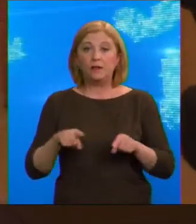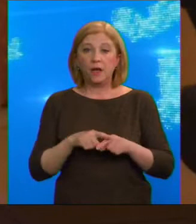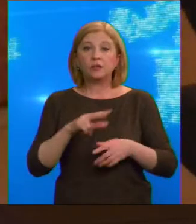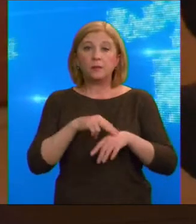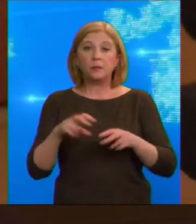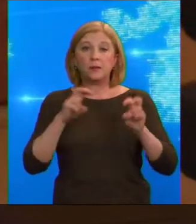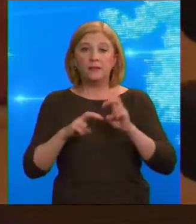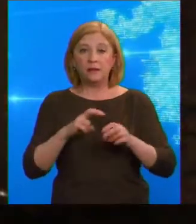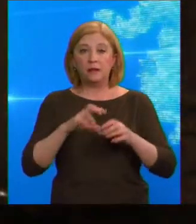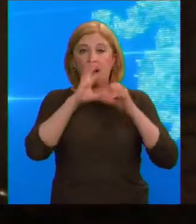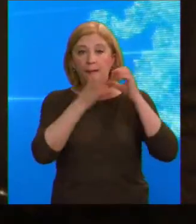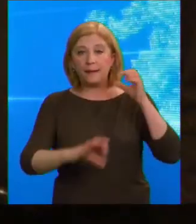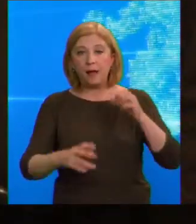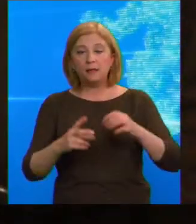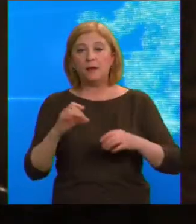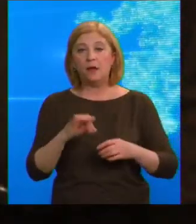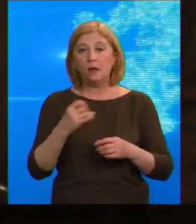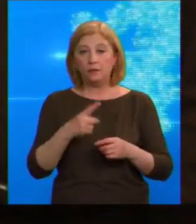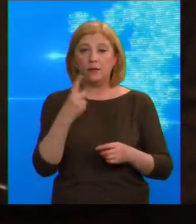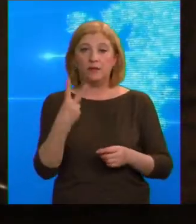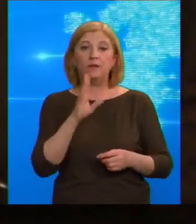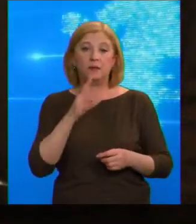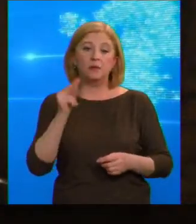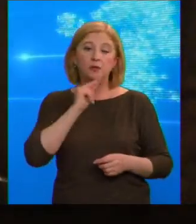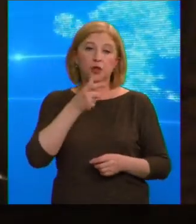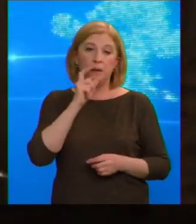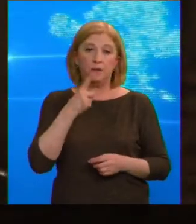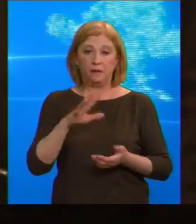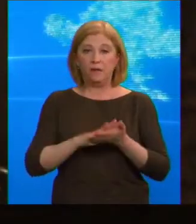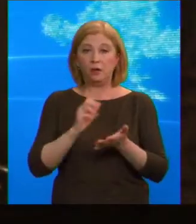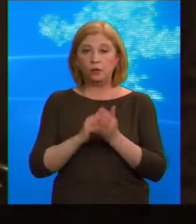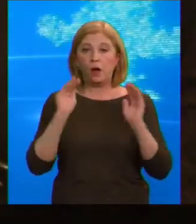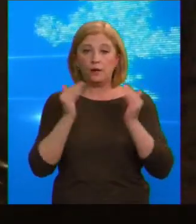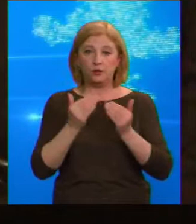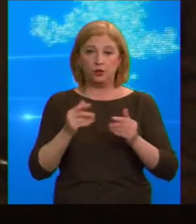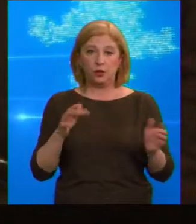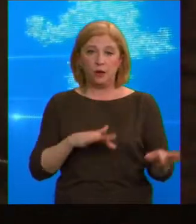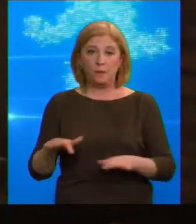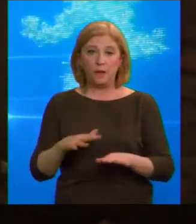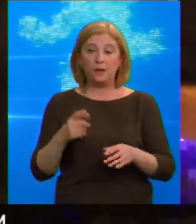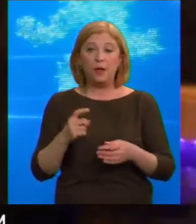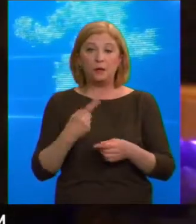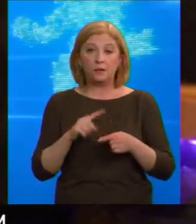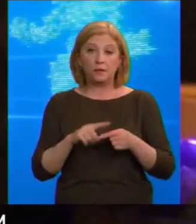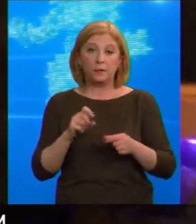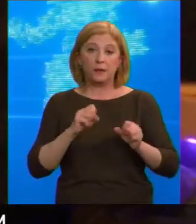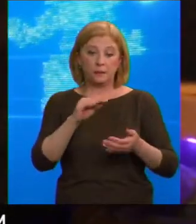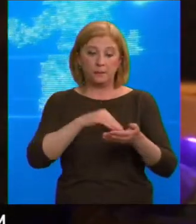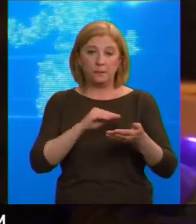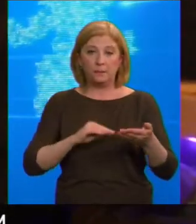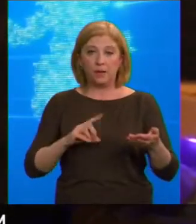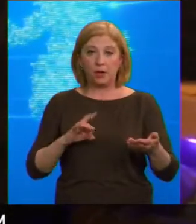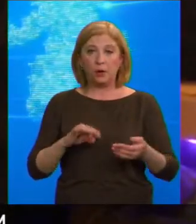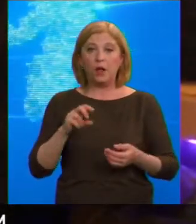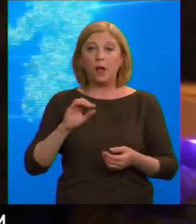проверили кальяны, и в одной из них встретили двух дам. Они пили чай, тем самым нарушив ограничительные меры. На владельцев заведений правоохранители составили протокол.